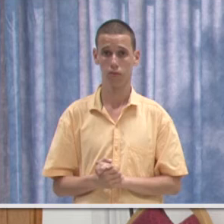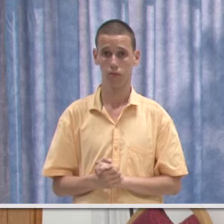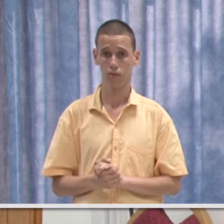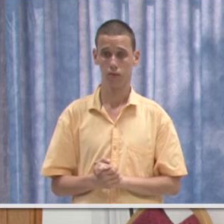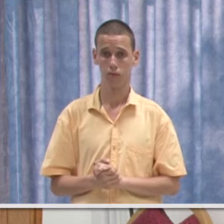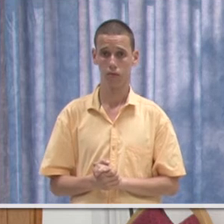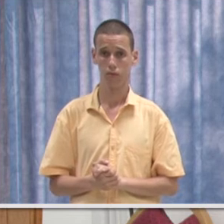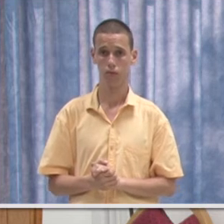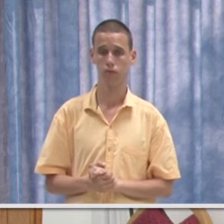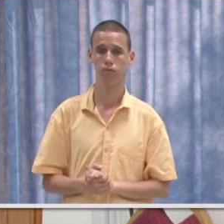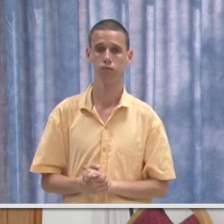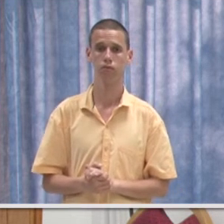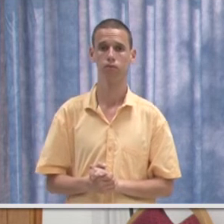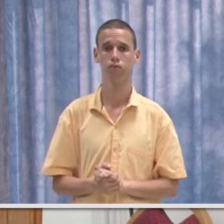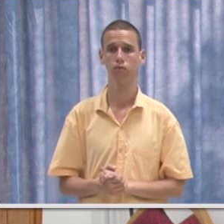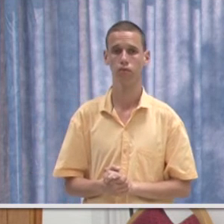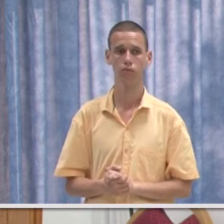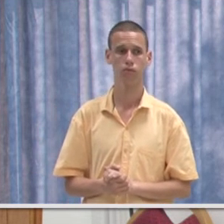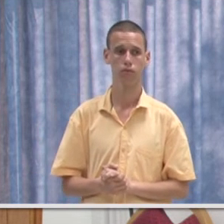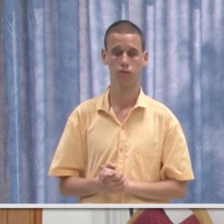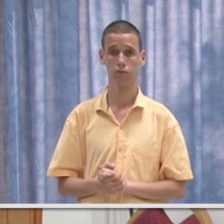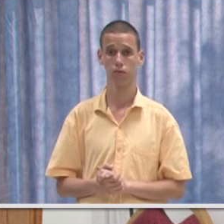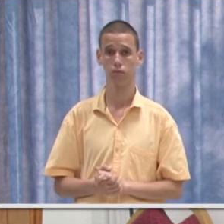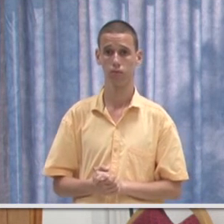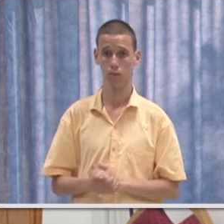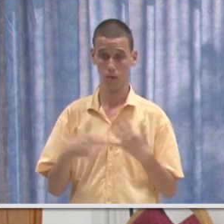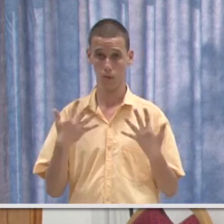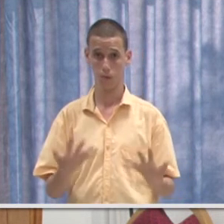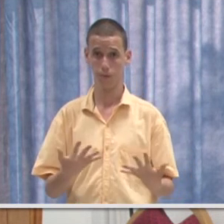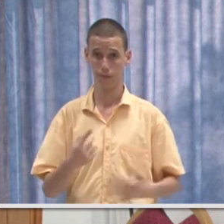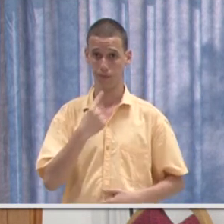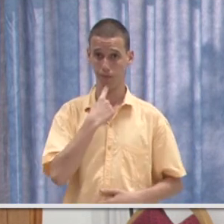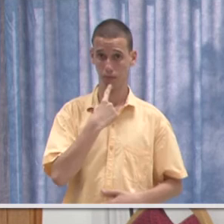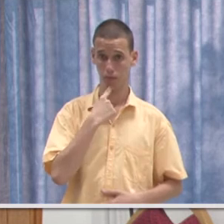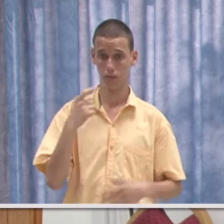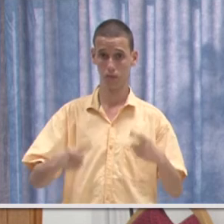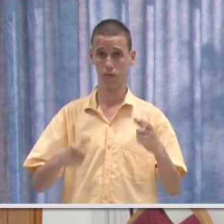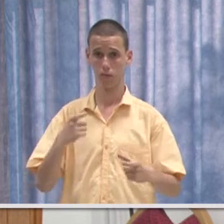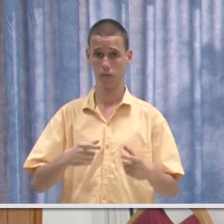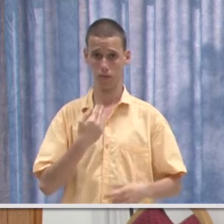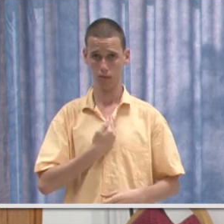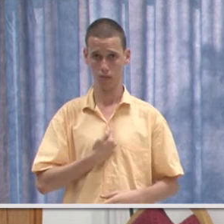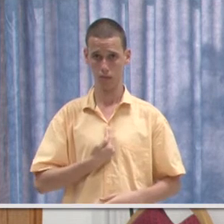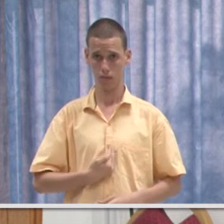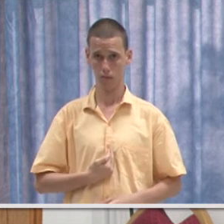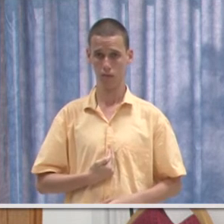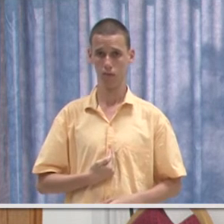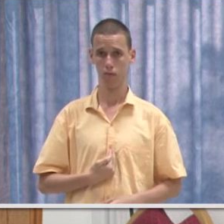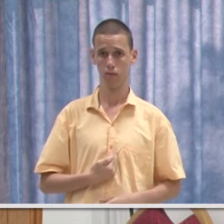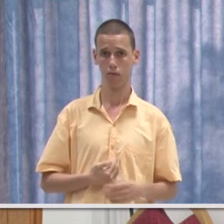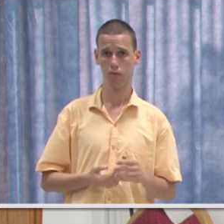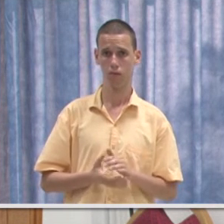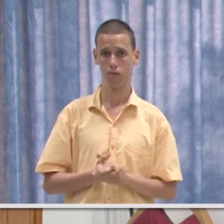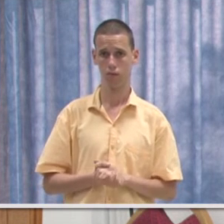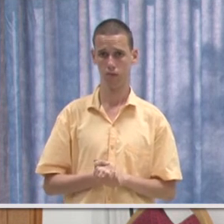le côté traitement, l'opération, nous finissons de commencer par l'opération, par une élective, par paysan, ça nous a